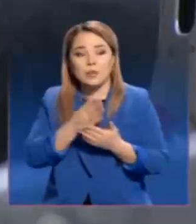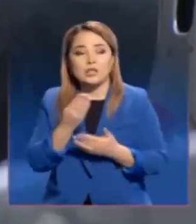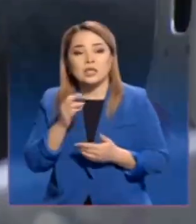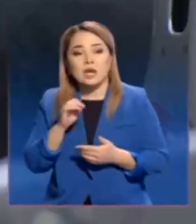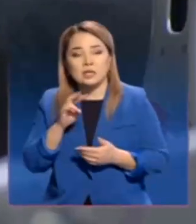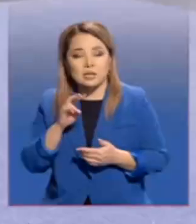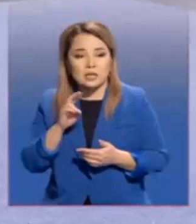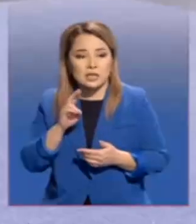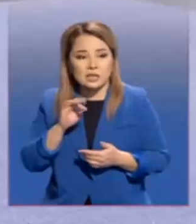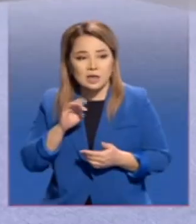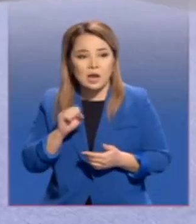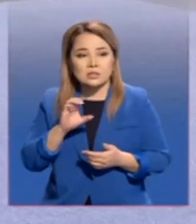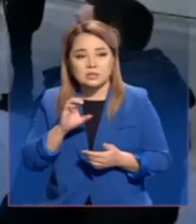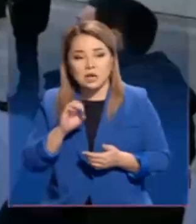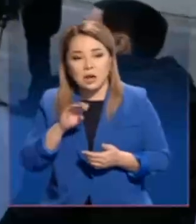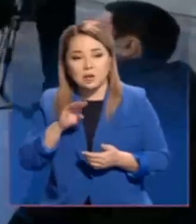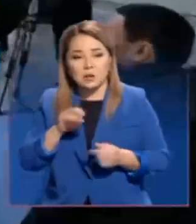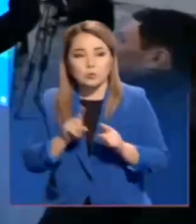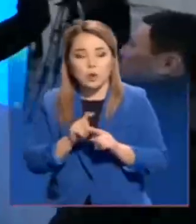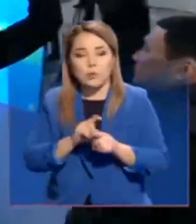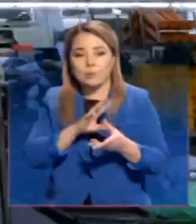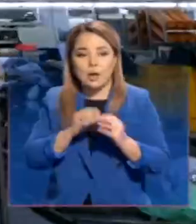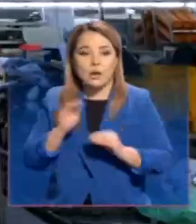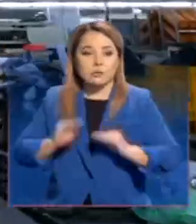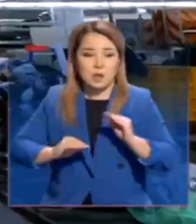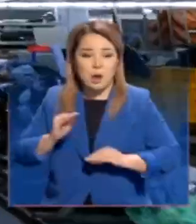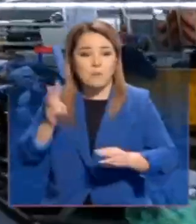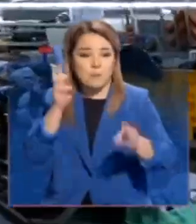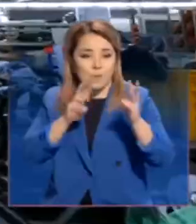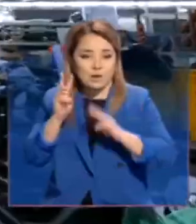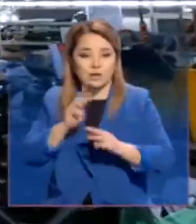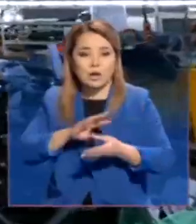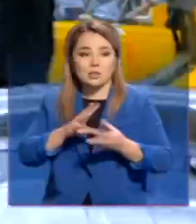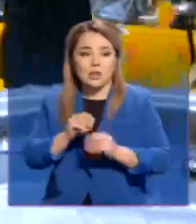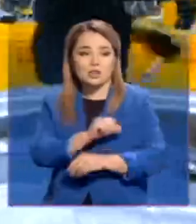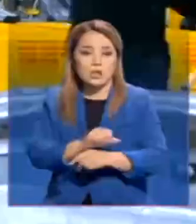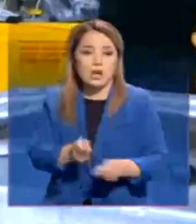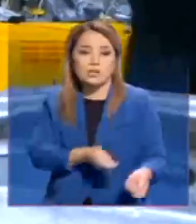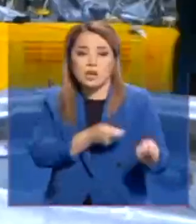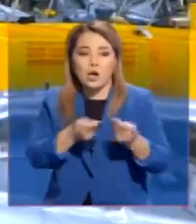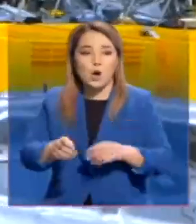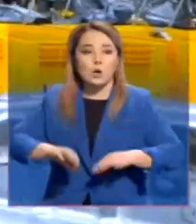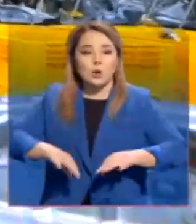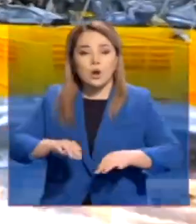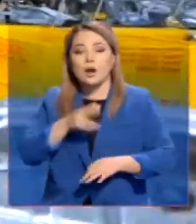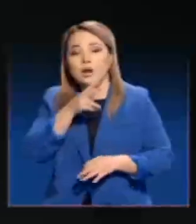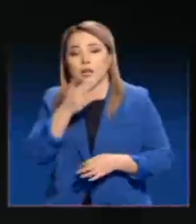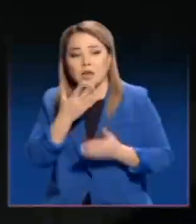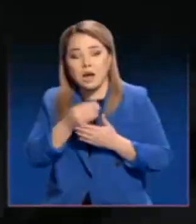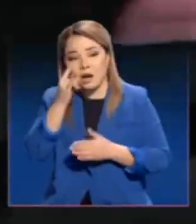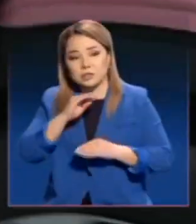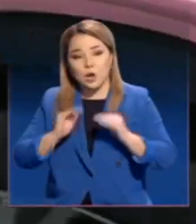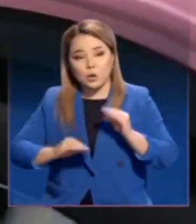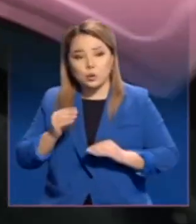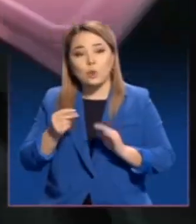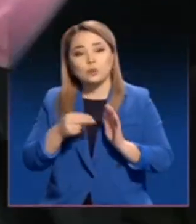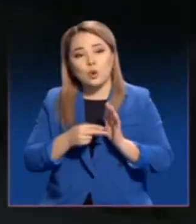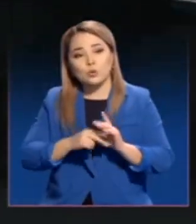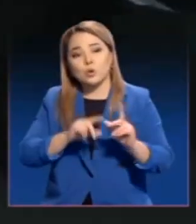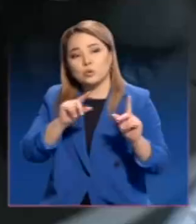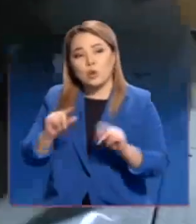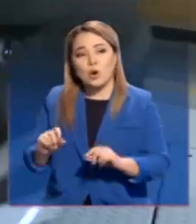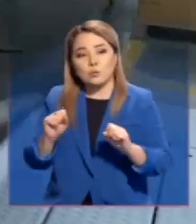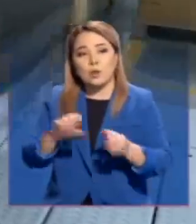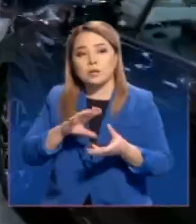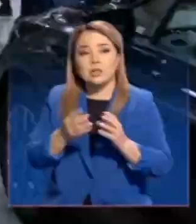Шевролеттің Оникс модельдері де осында құрастырыла бастайды. Маңыздысы шекарасып келетін Корей көліктері Қазақстанда құрастырылса, құны да түсуі мүмкін,